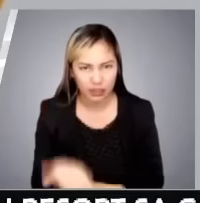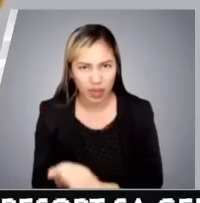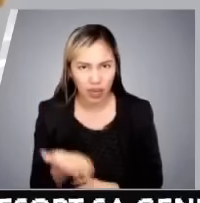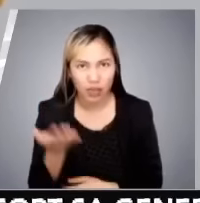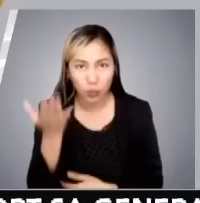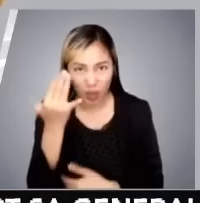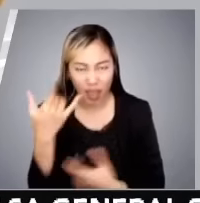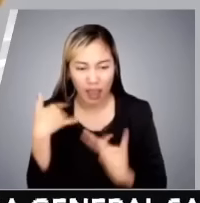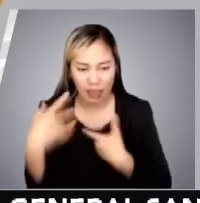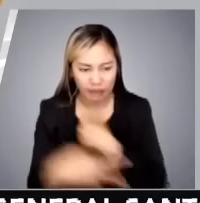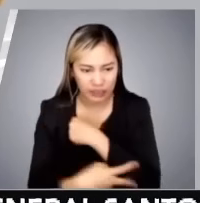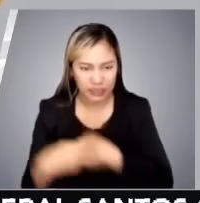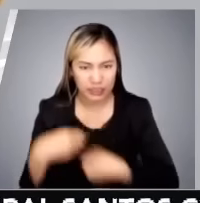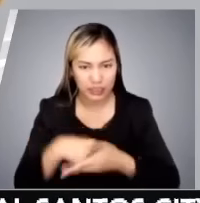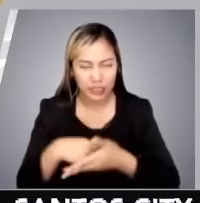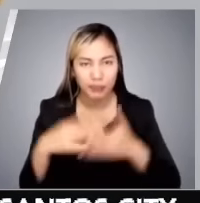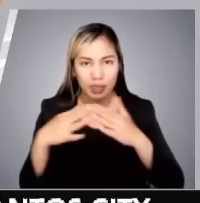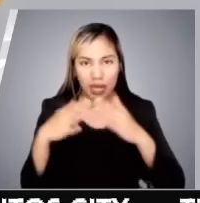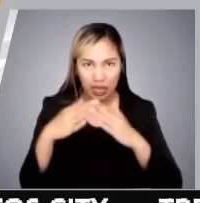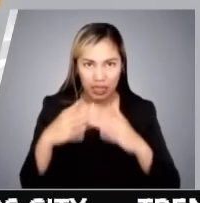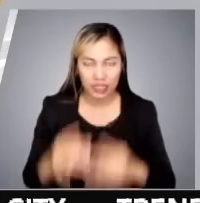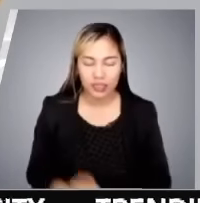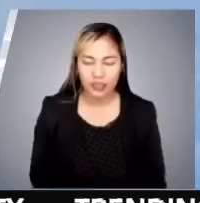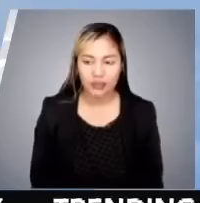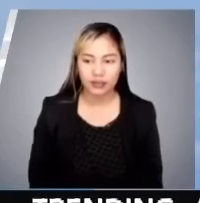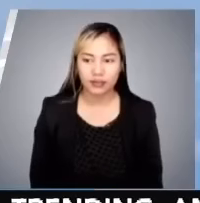Paulo yak ng GMA Regional